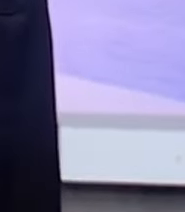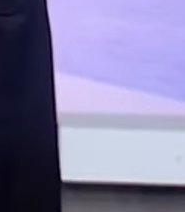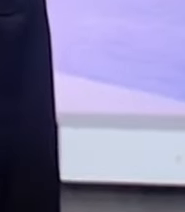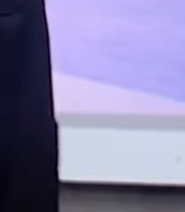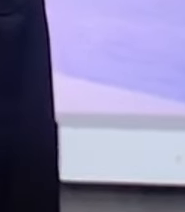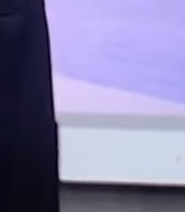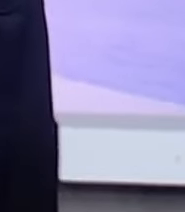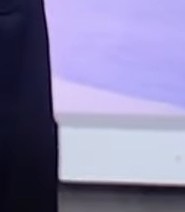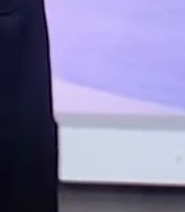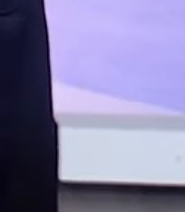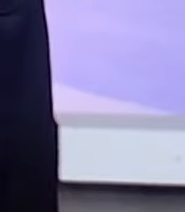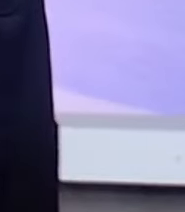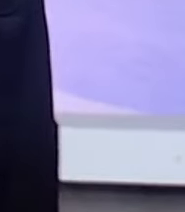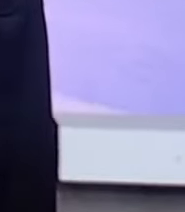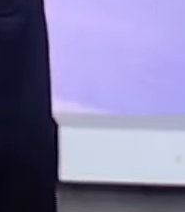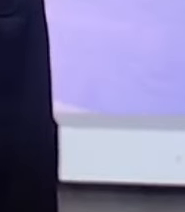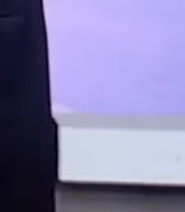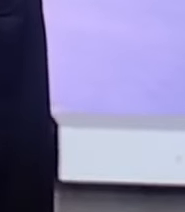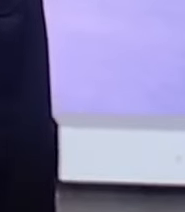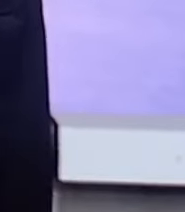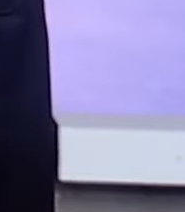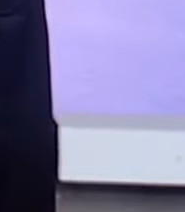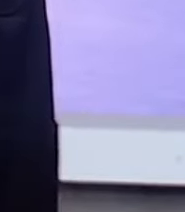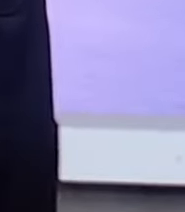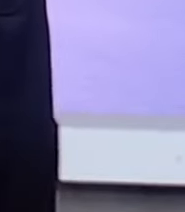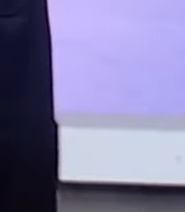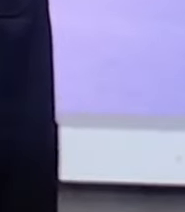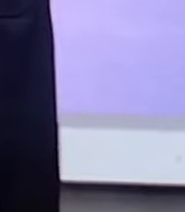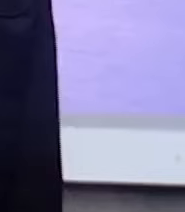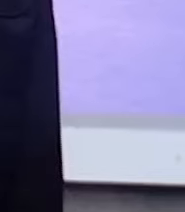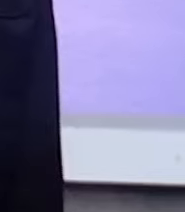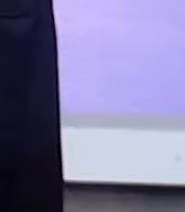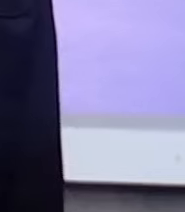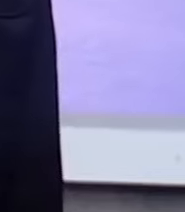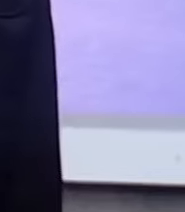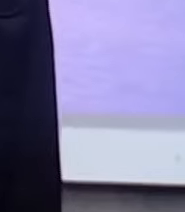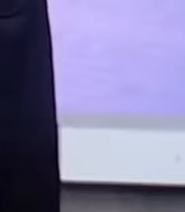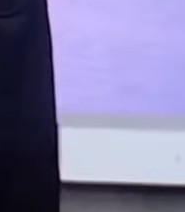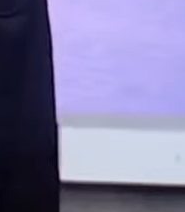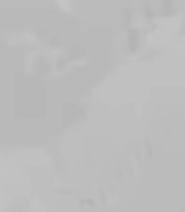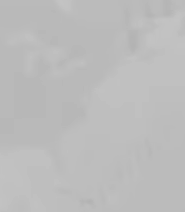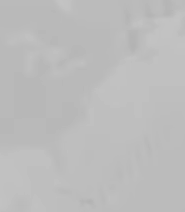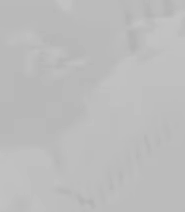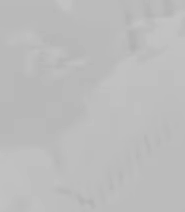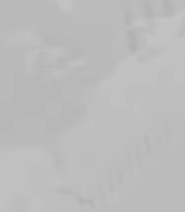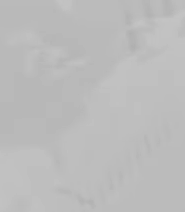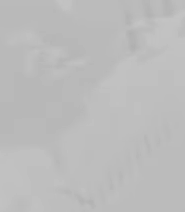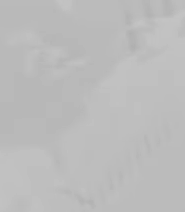samahan niyo kami sa GMA Pinoy TV at sa www.gmanews.tv.